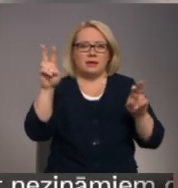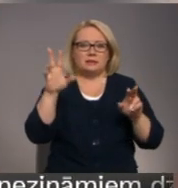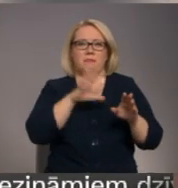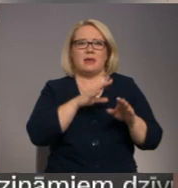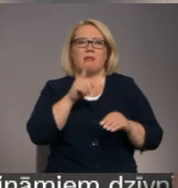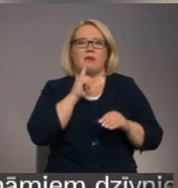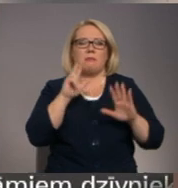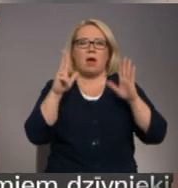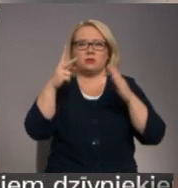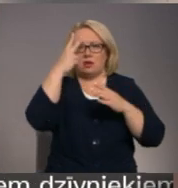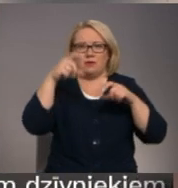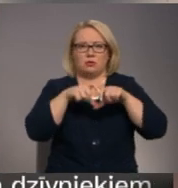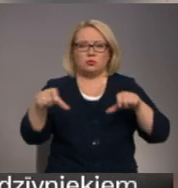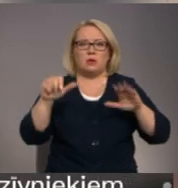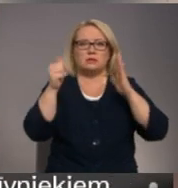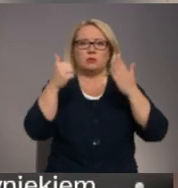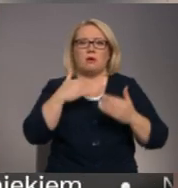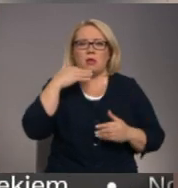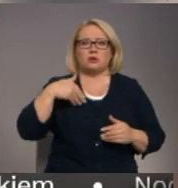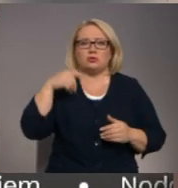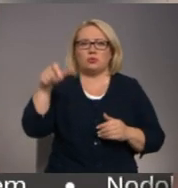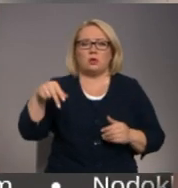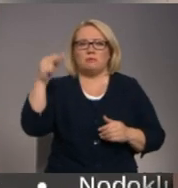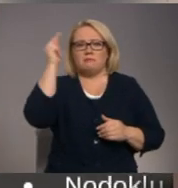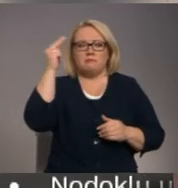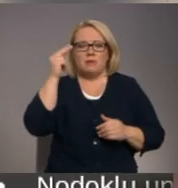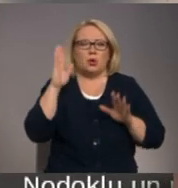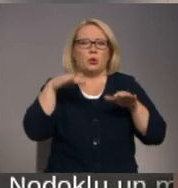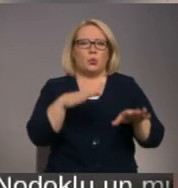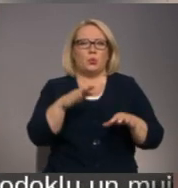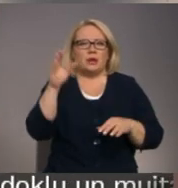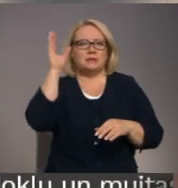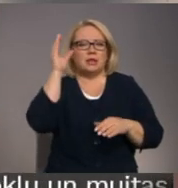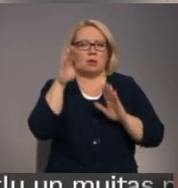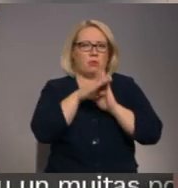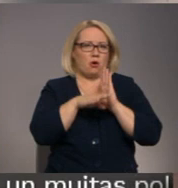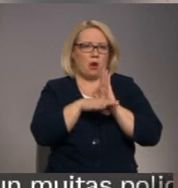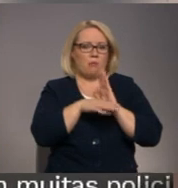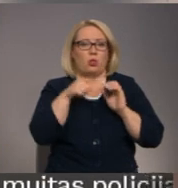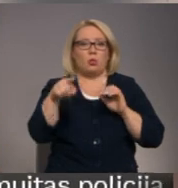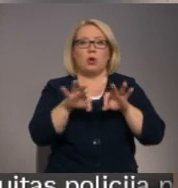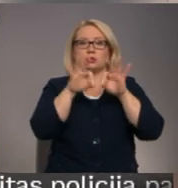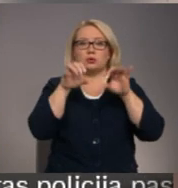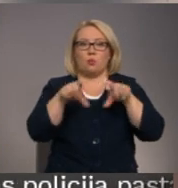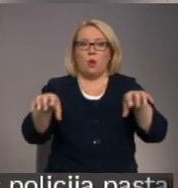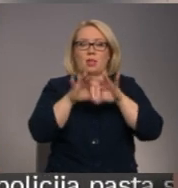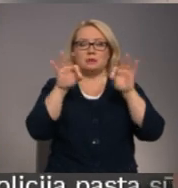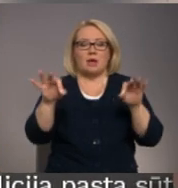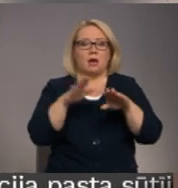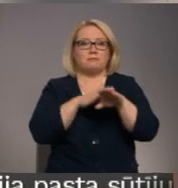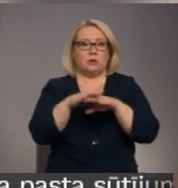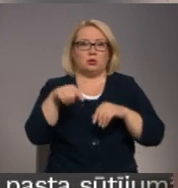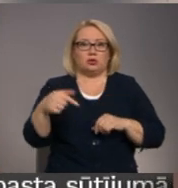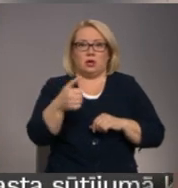8. Vidusskolas 6. Klašu skolēni, kuri apgūst jūras zinību programmu. To skola sāk īstenot no šī mācību